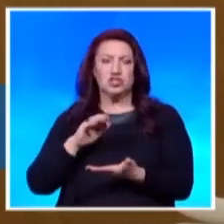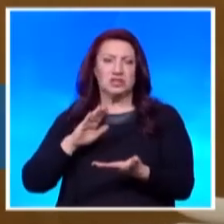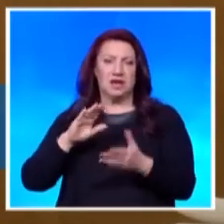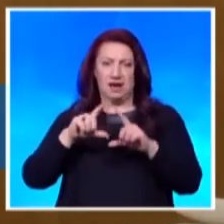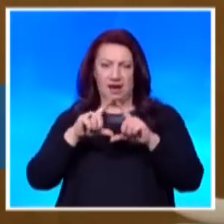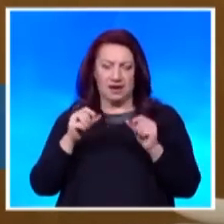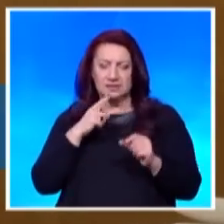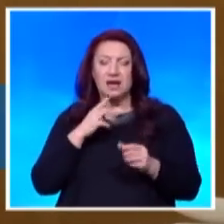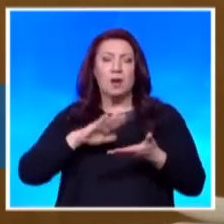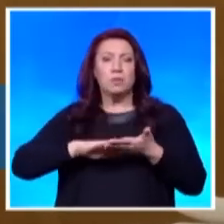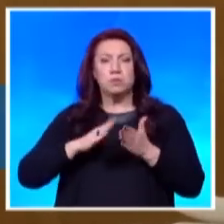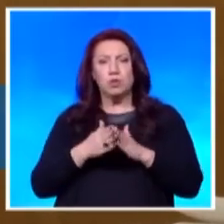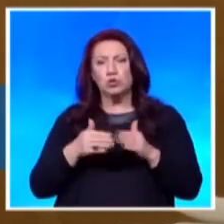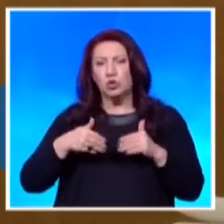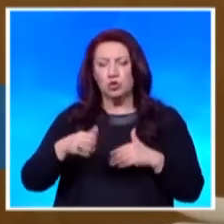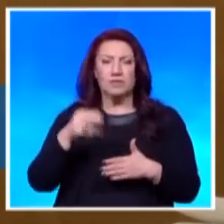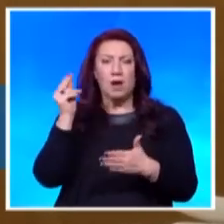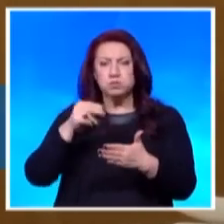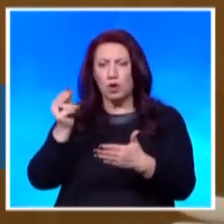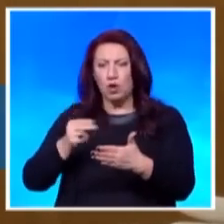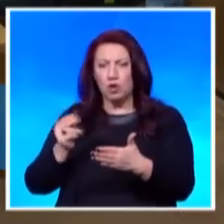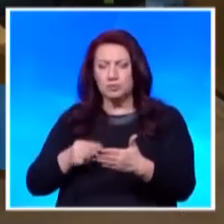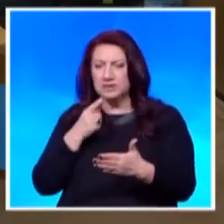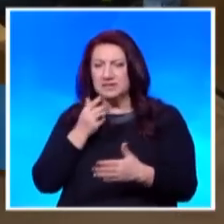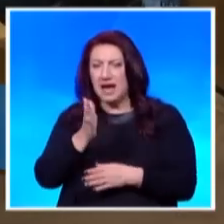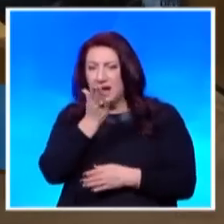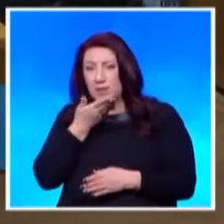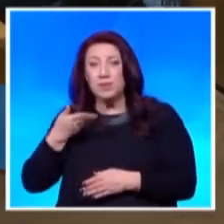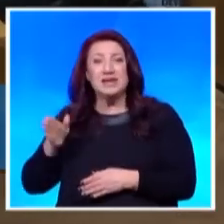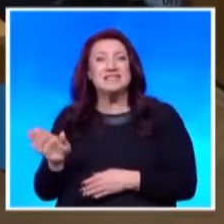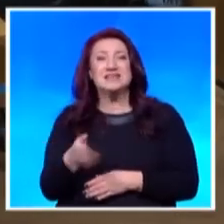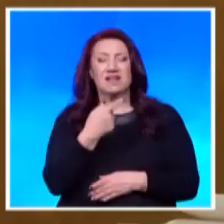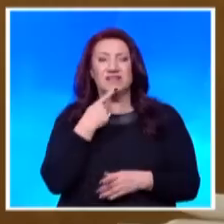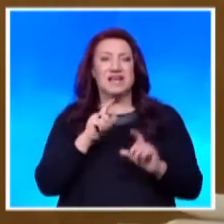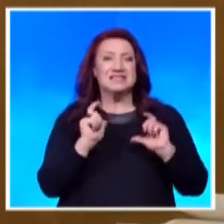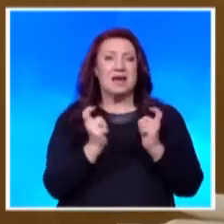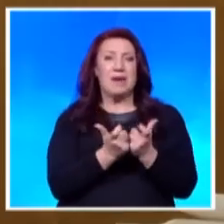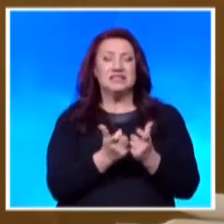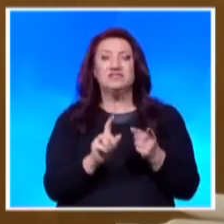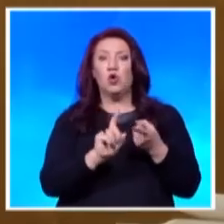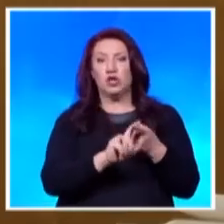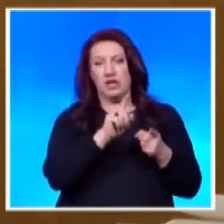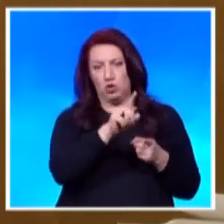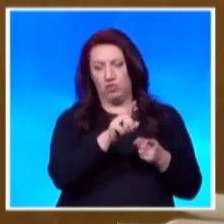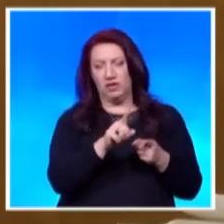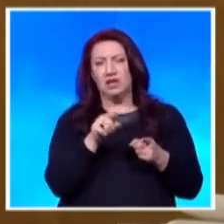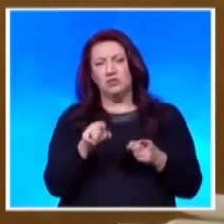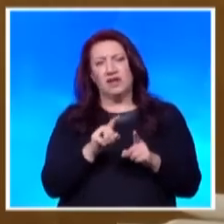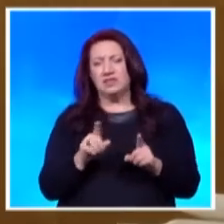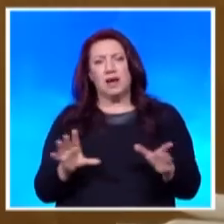за изселване на семейство Кирови от град Девин. Това събиране на лични карти няма никакво отношение по отношение